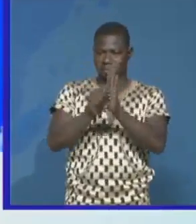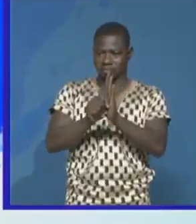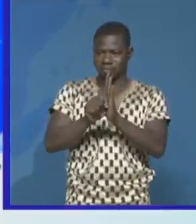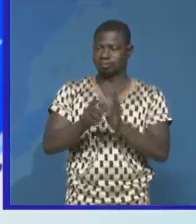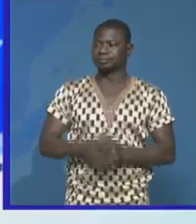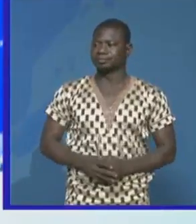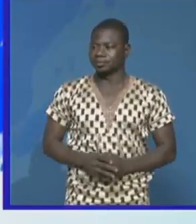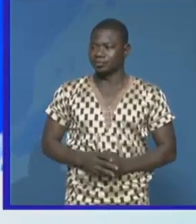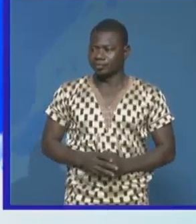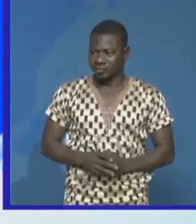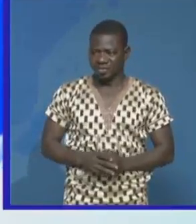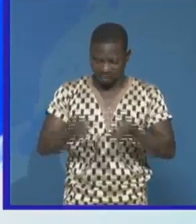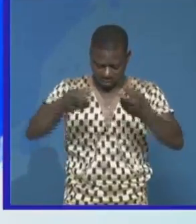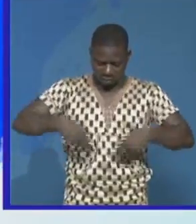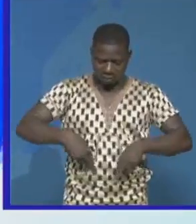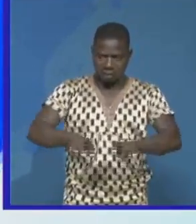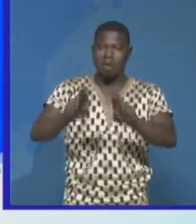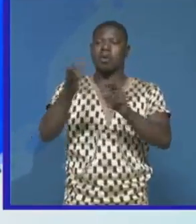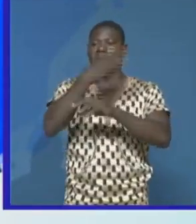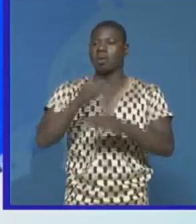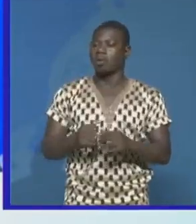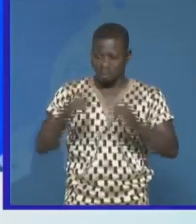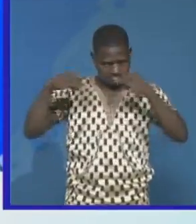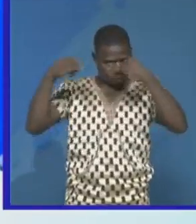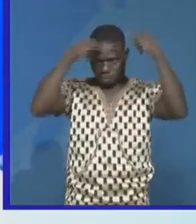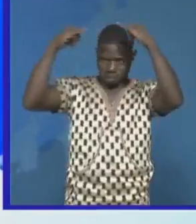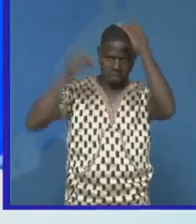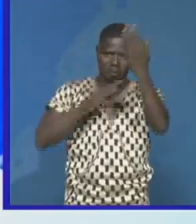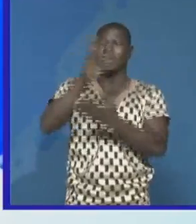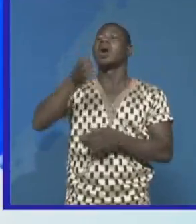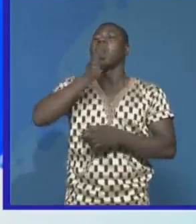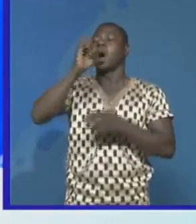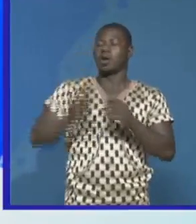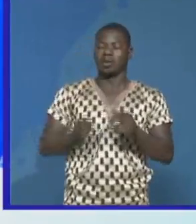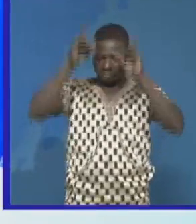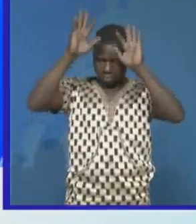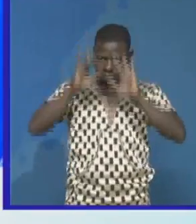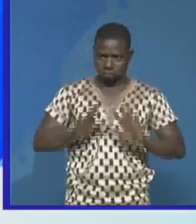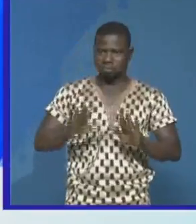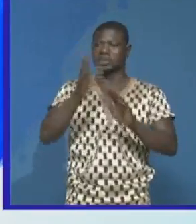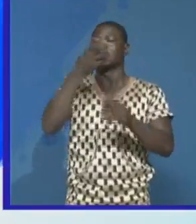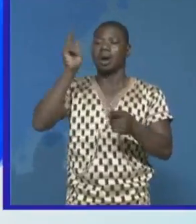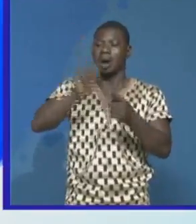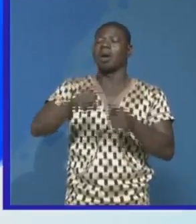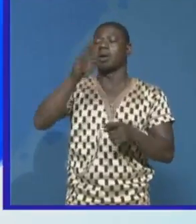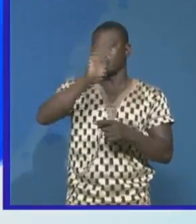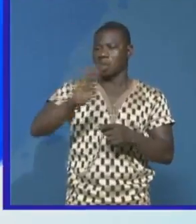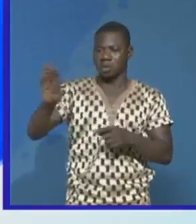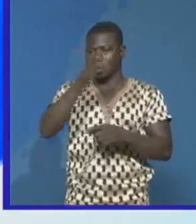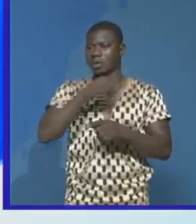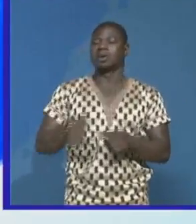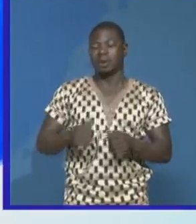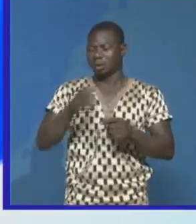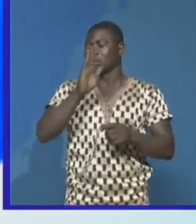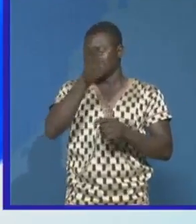Des routes submergées par les eaux de pluie, des champs inondés. À Bobo-Dioulasso, les saisons de pluie se suivent et se